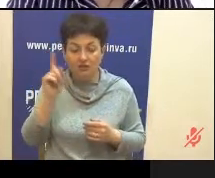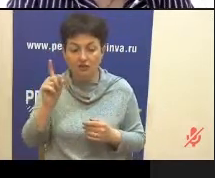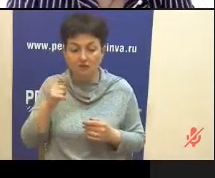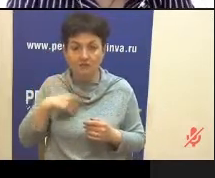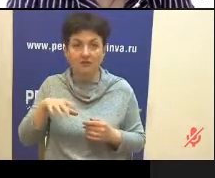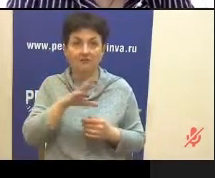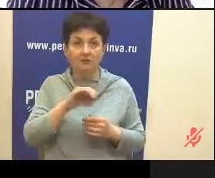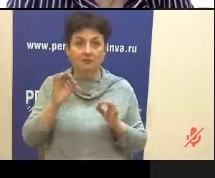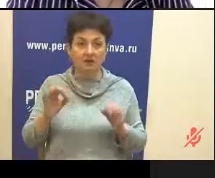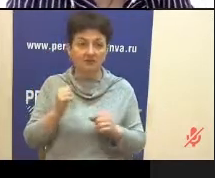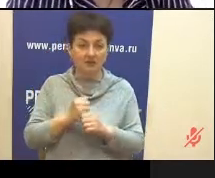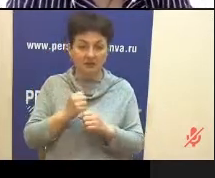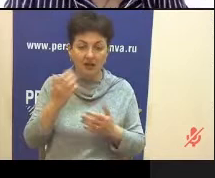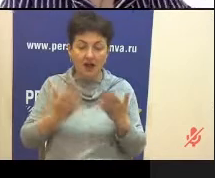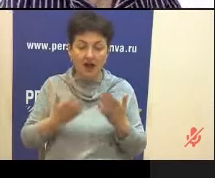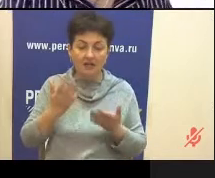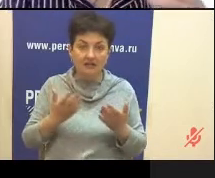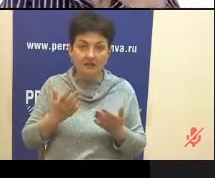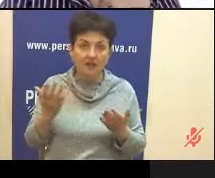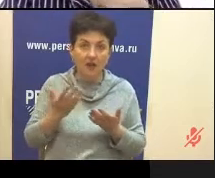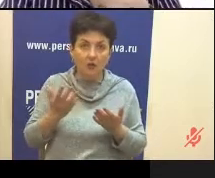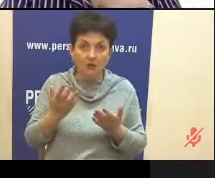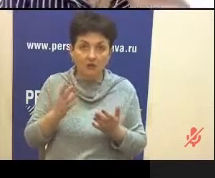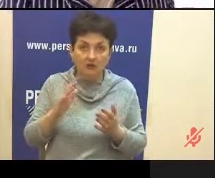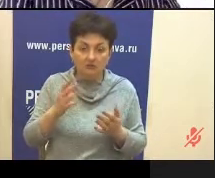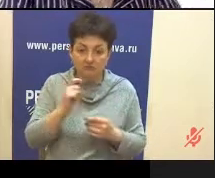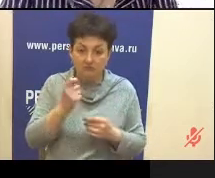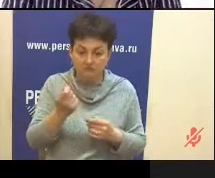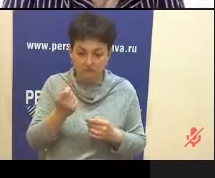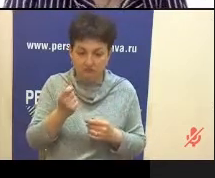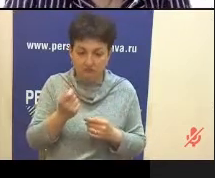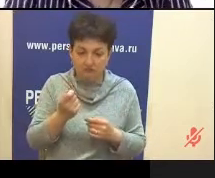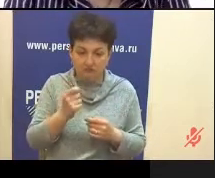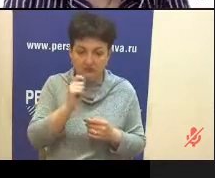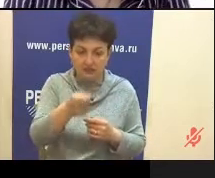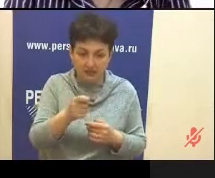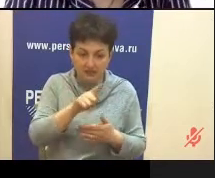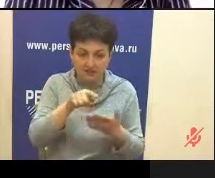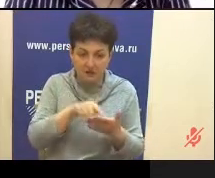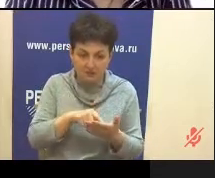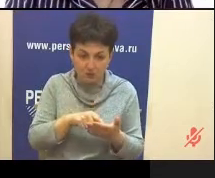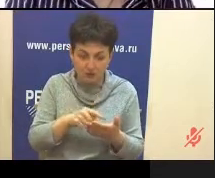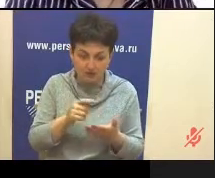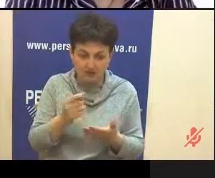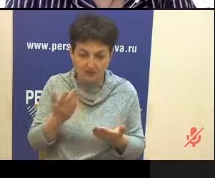что мы все делаем правильно, а если вы в какой-то очередной момент зададите вопрос